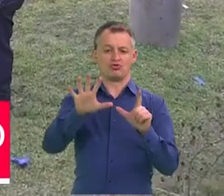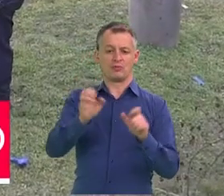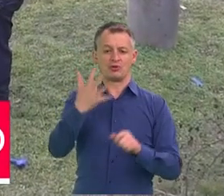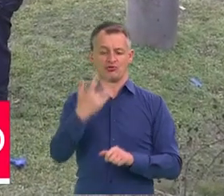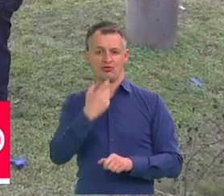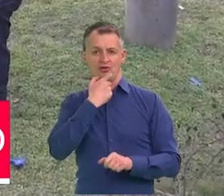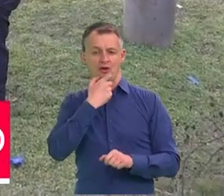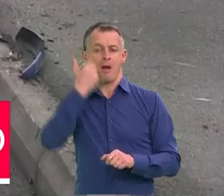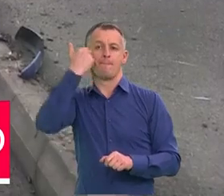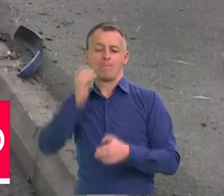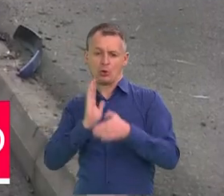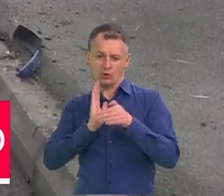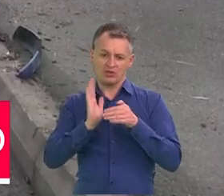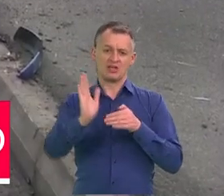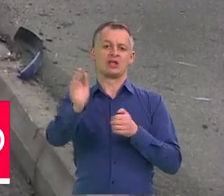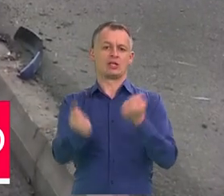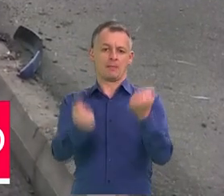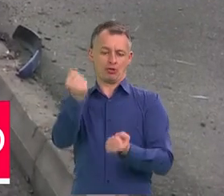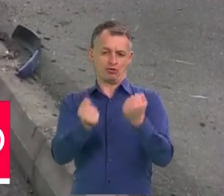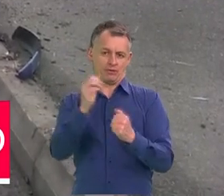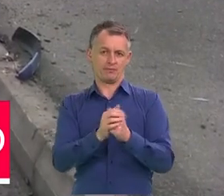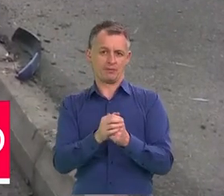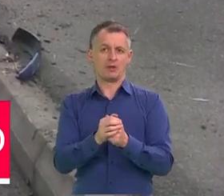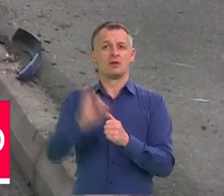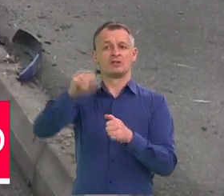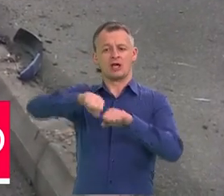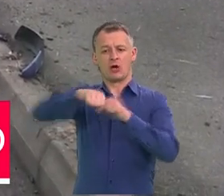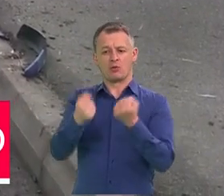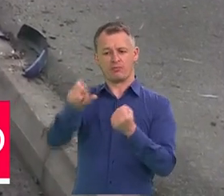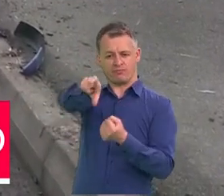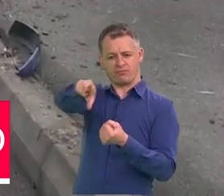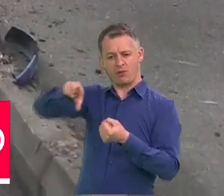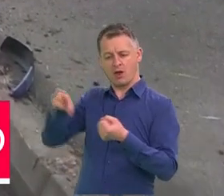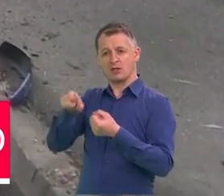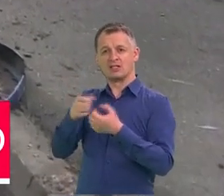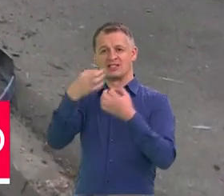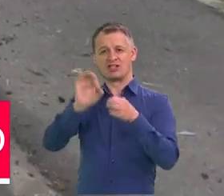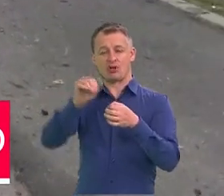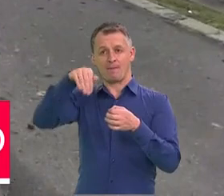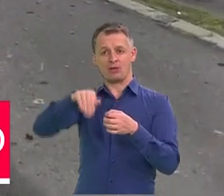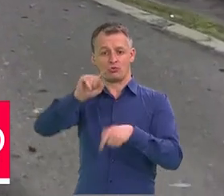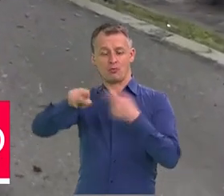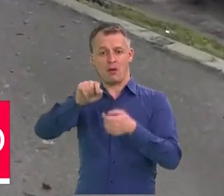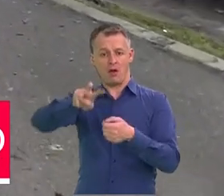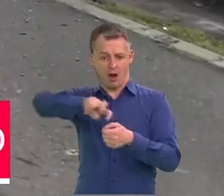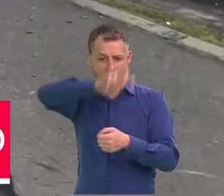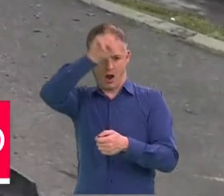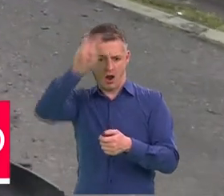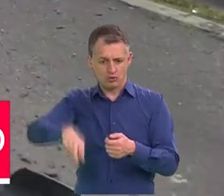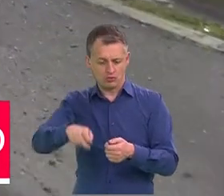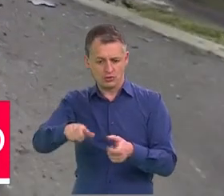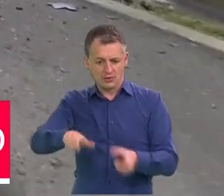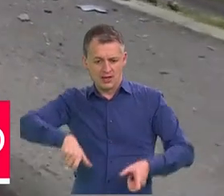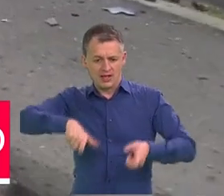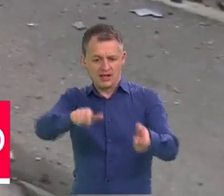pierdut controlul direcției. Mașina a rupt parapeții podului pe o lungime de 10 metri, apoi a aterizat cu roțile în sus pe liniile de tramvai